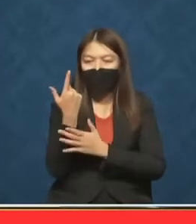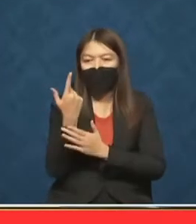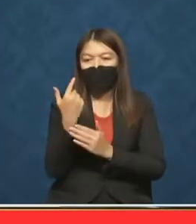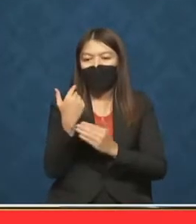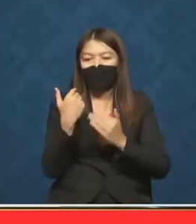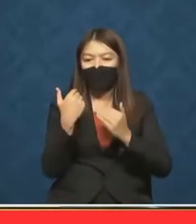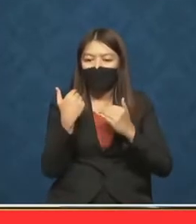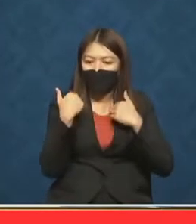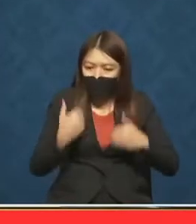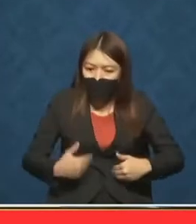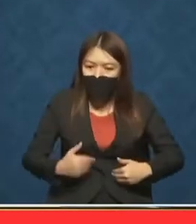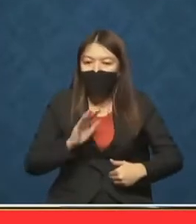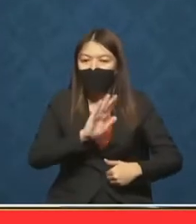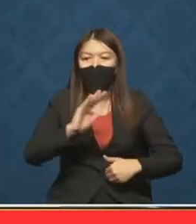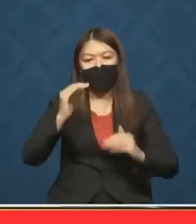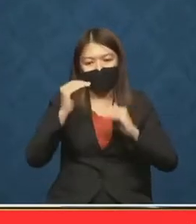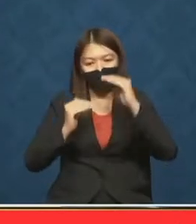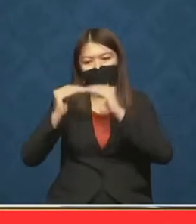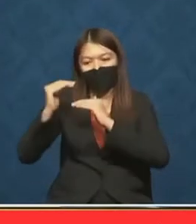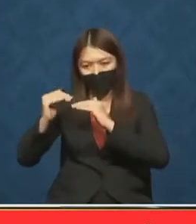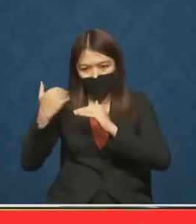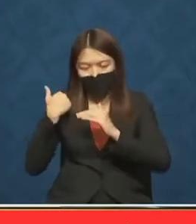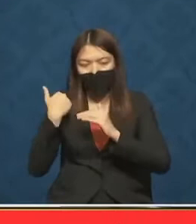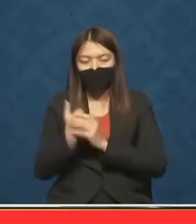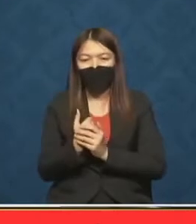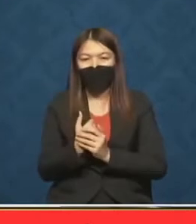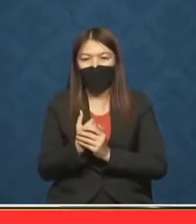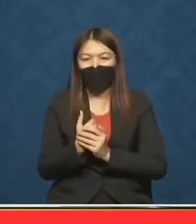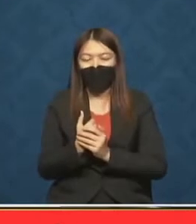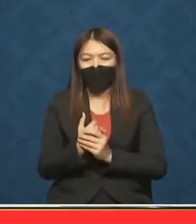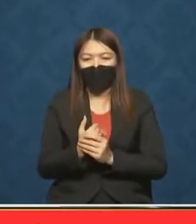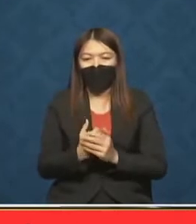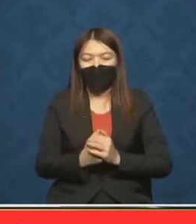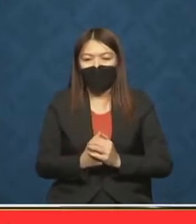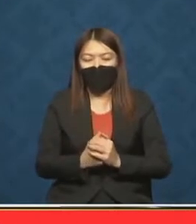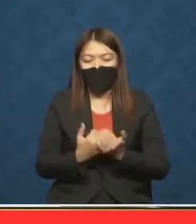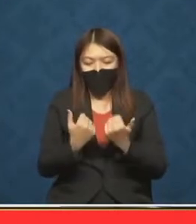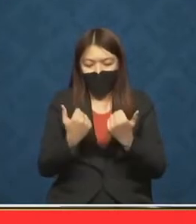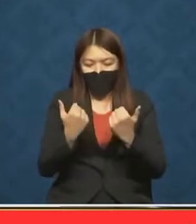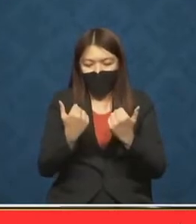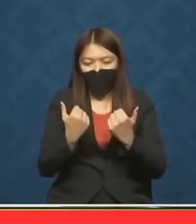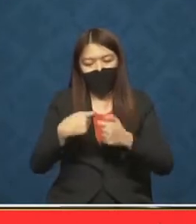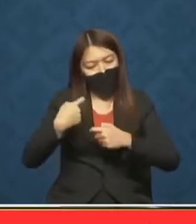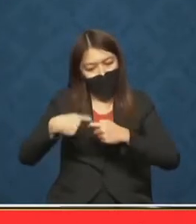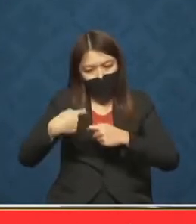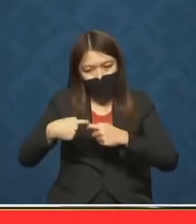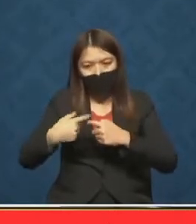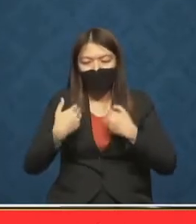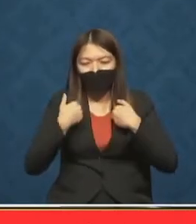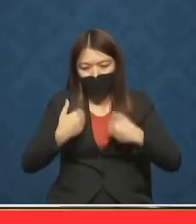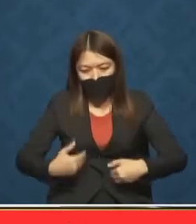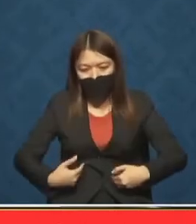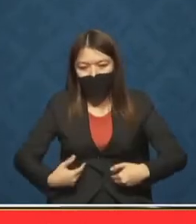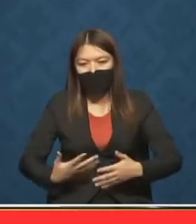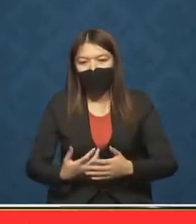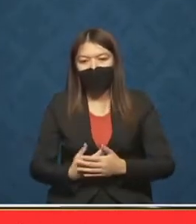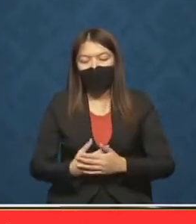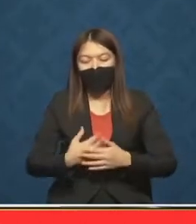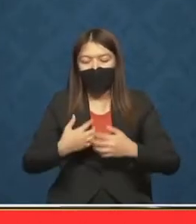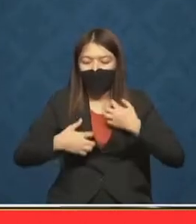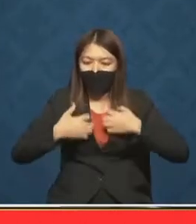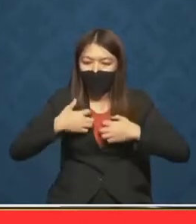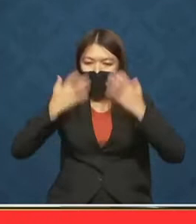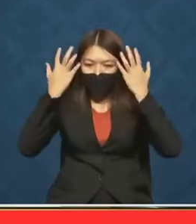เหอมล้ำของพี่น้กชาชนคนไทยอันเป็ทลกของผมซึ่วนนี้ลำบากยากแ้นทุกแสนสาหัส